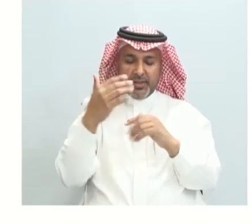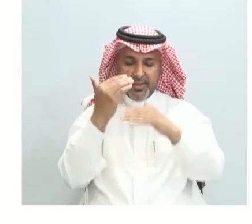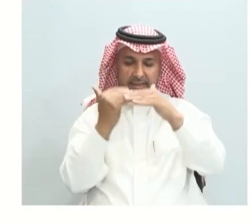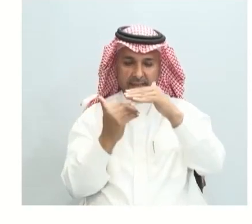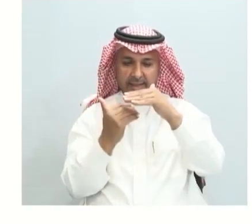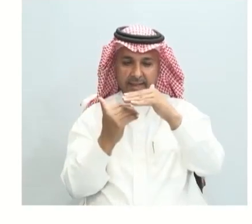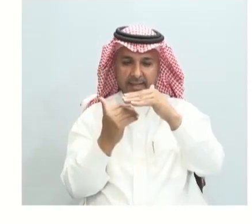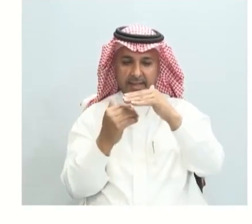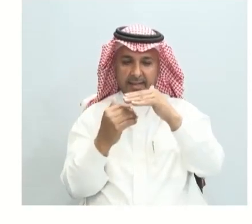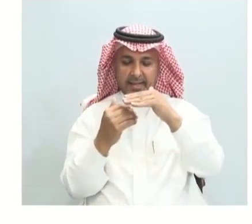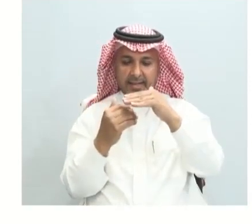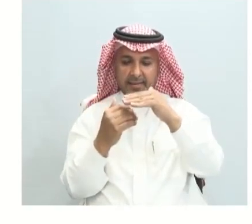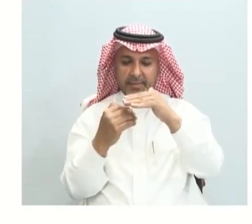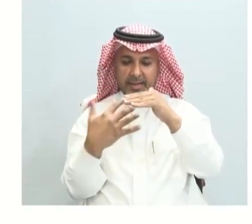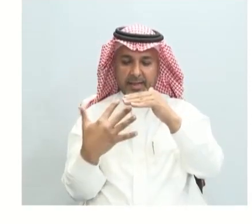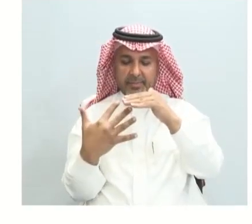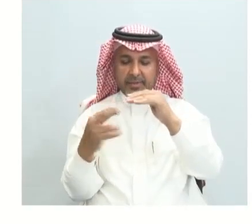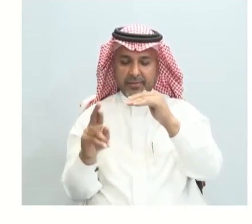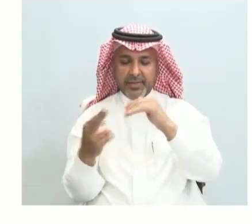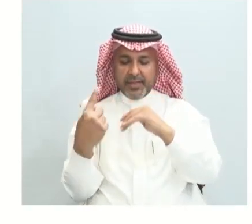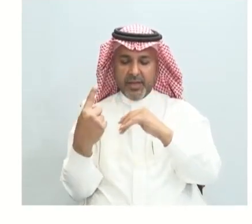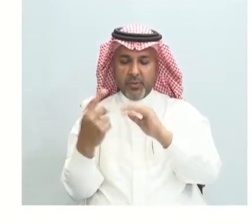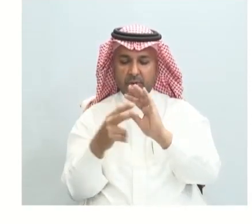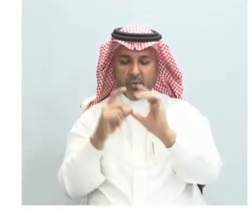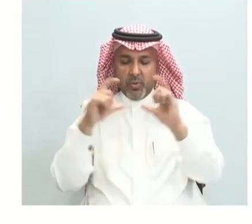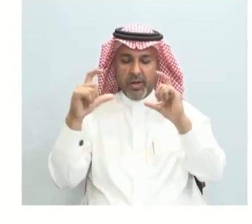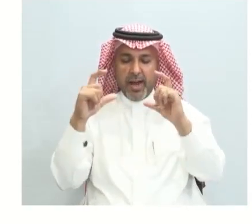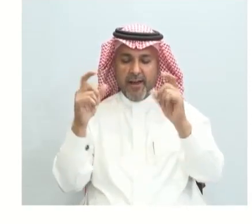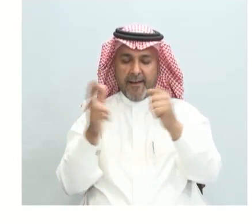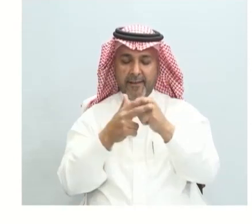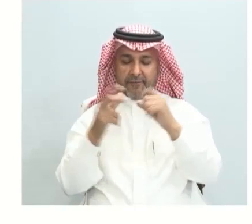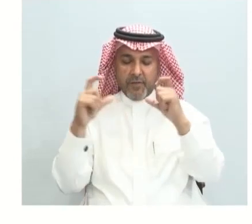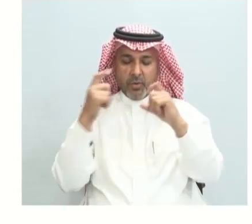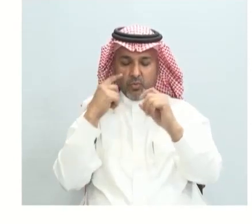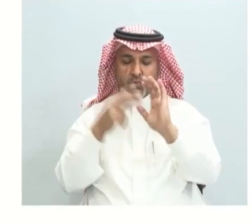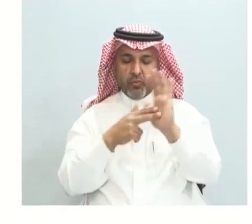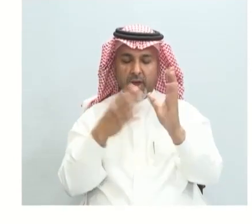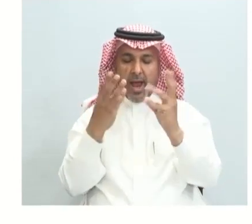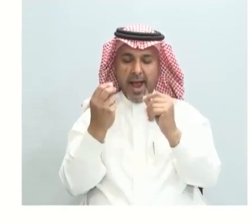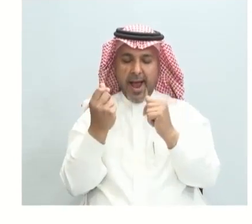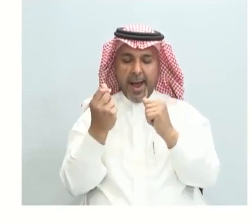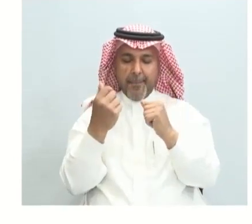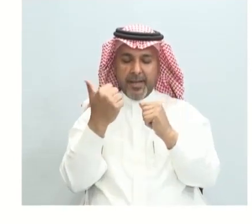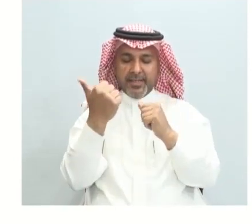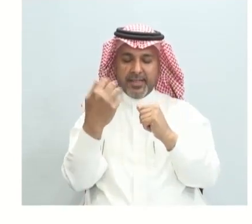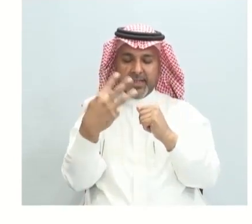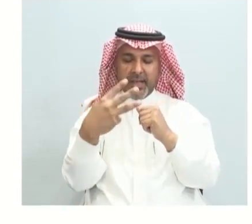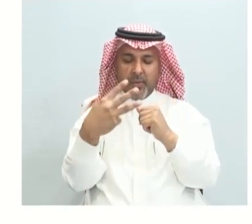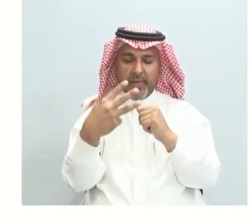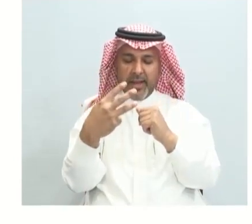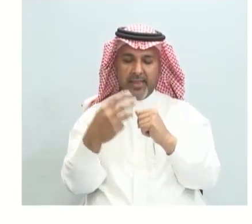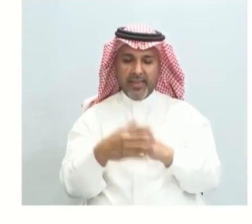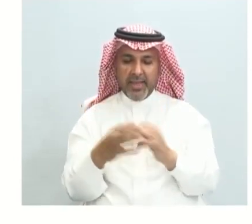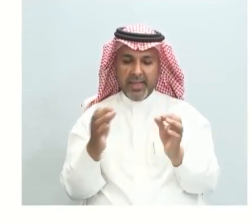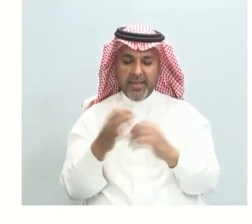92 على 5.1 واقفل القوس حيطلع معاي الناتج كم يطلع 36 درجه